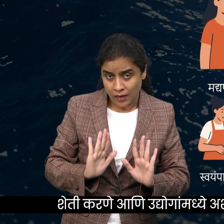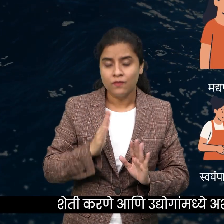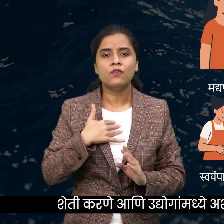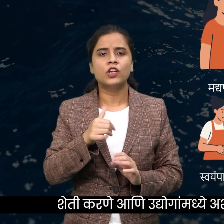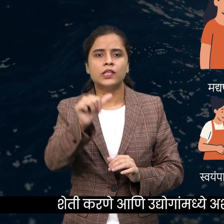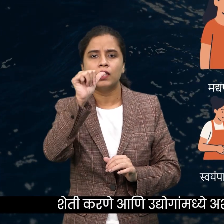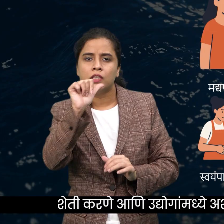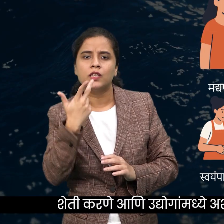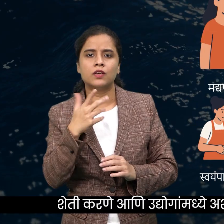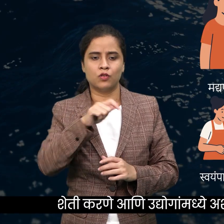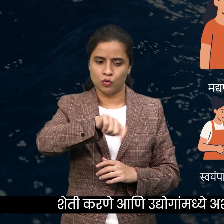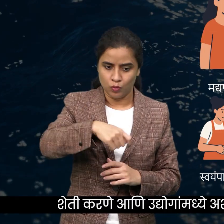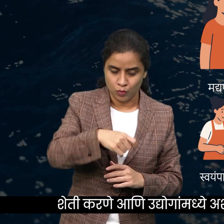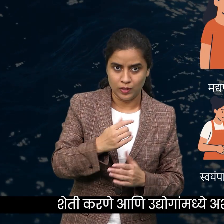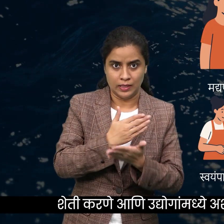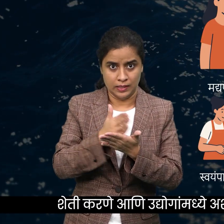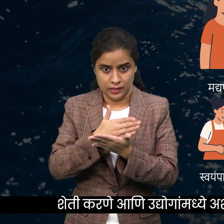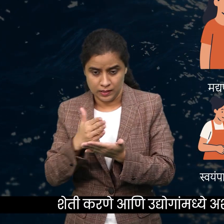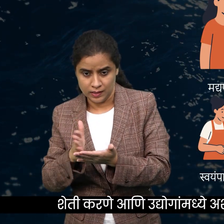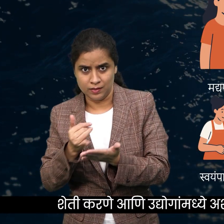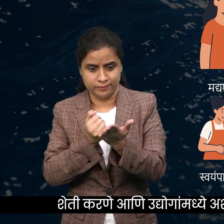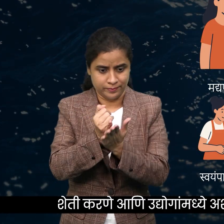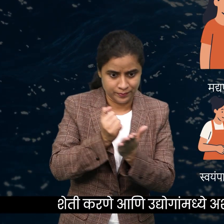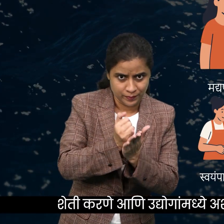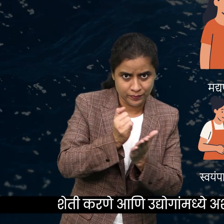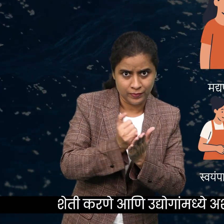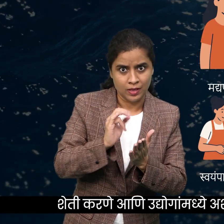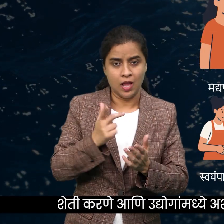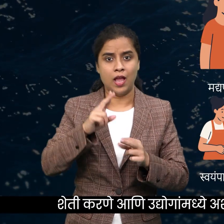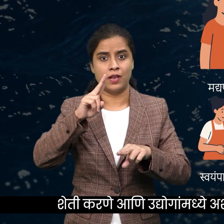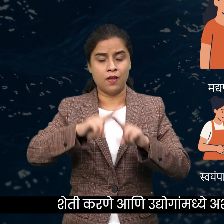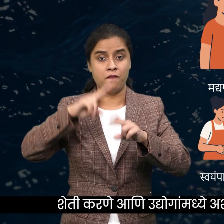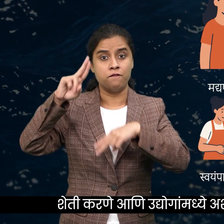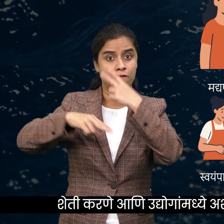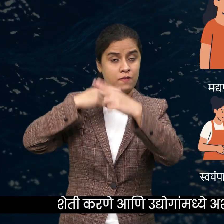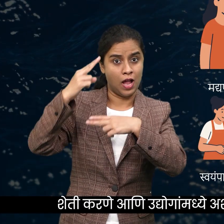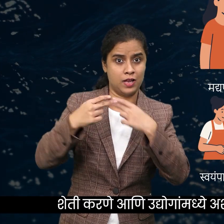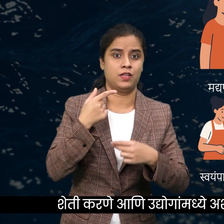शेती करणे आणि उद्योगांमध्ये अशा अनेक कामांसाठी पाण्याचा वापर करतो.